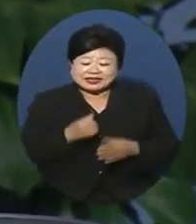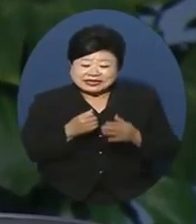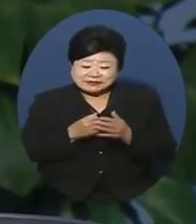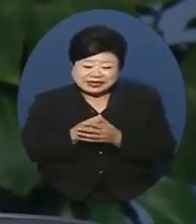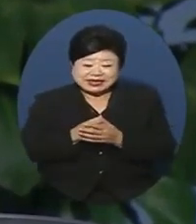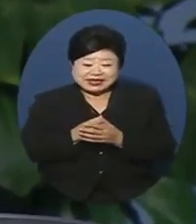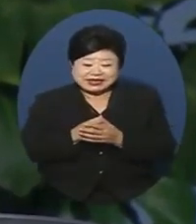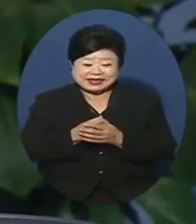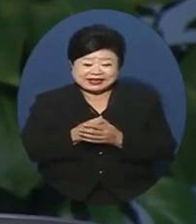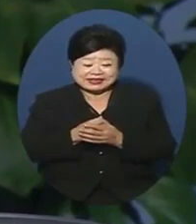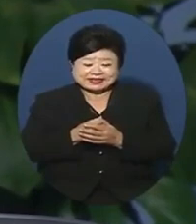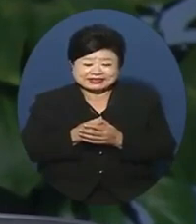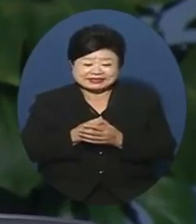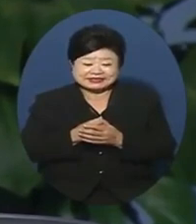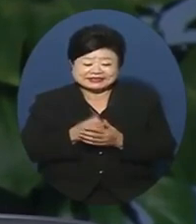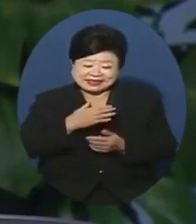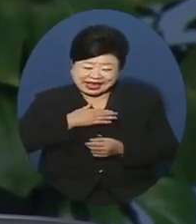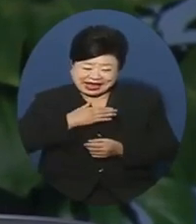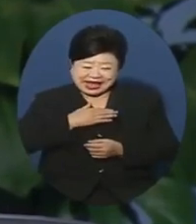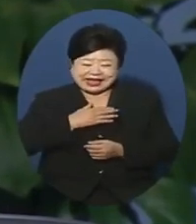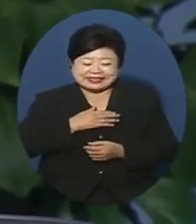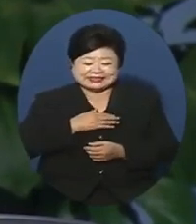그러므로 내가